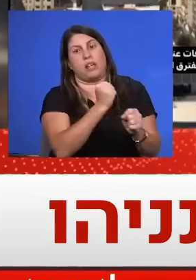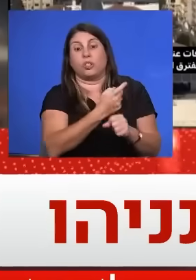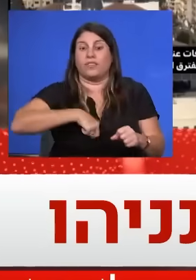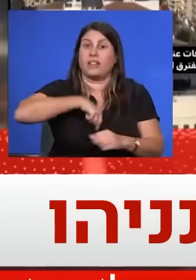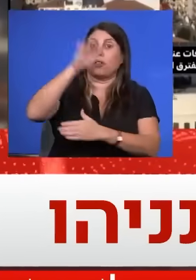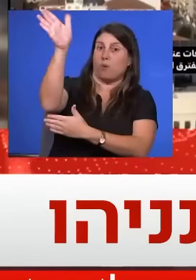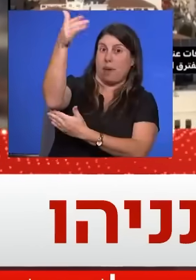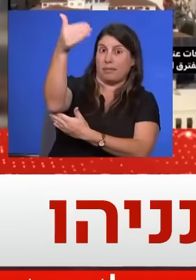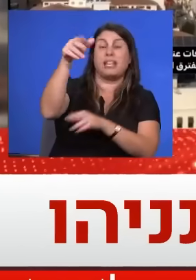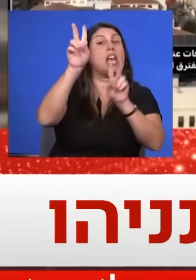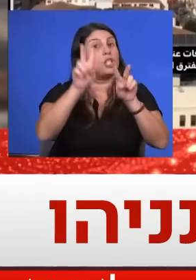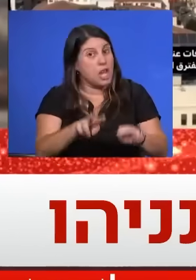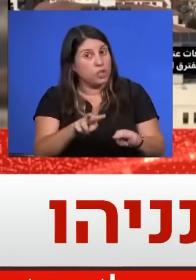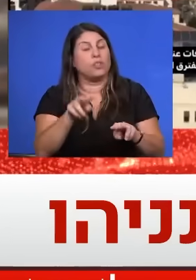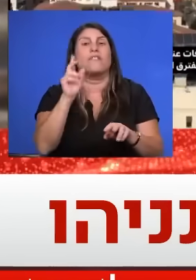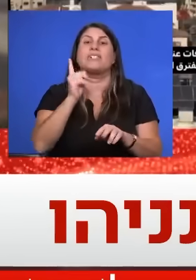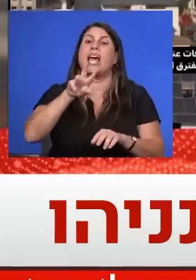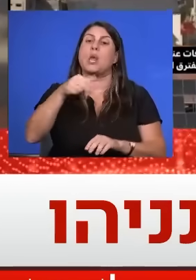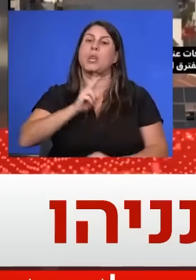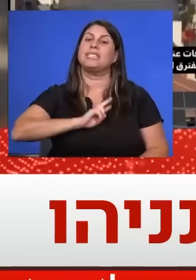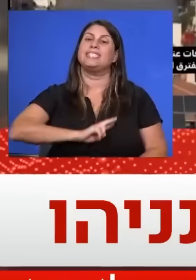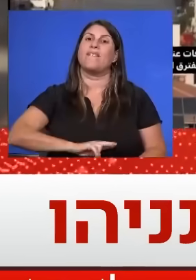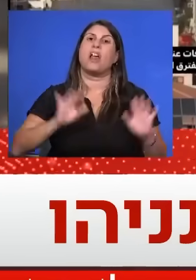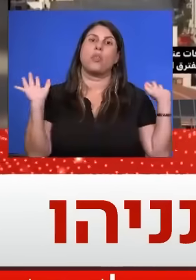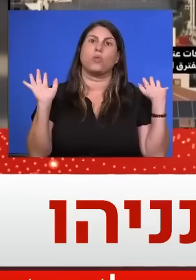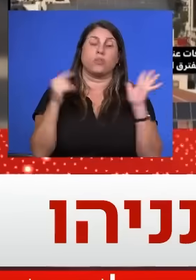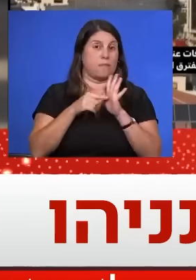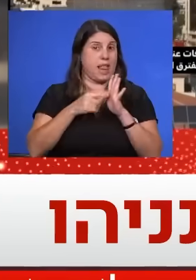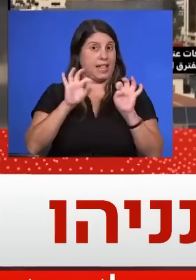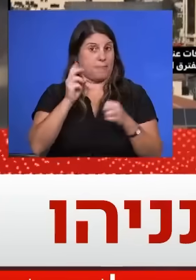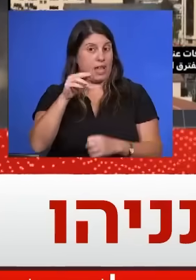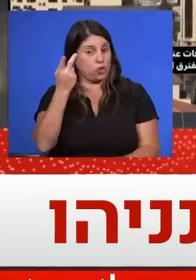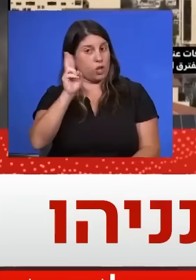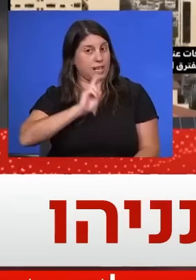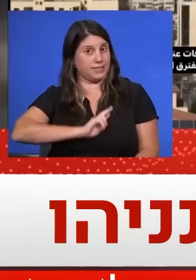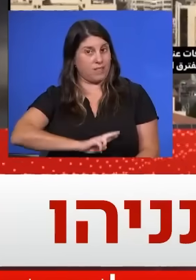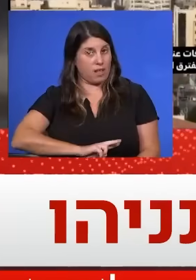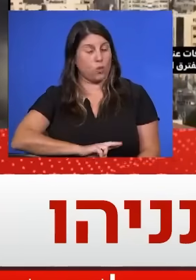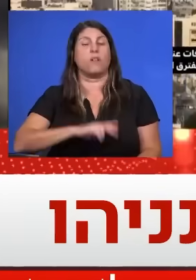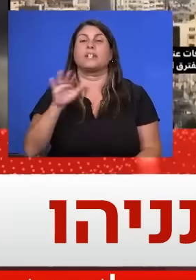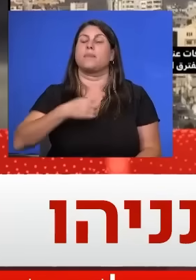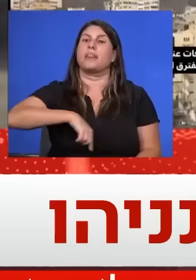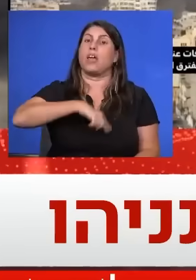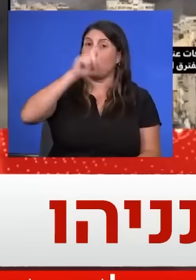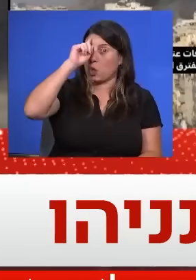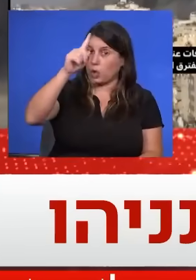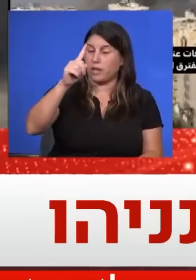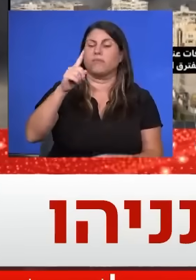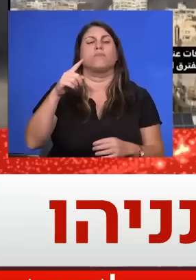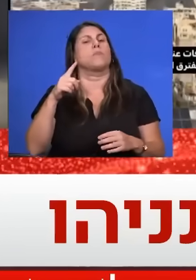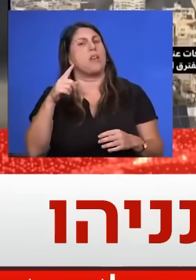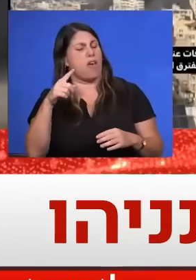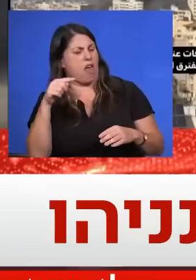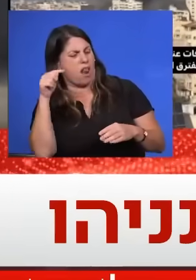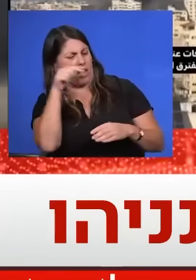להיות לנו יותר סבלנות. וככל שיש לנו פה יותר סבלנות, גם אנחנו יודעים להגיע למנהרות מהאוויר בצורה חלקית,